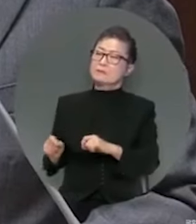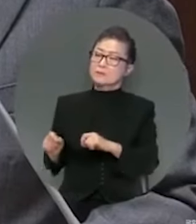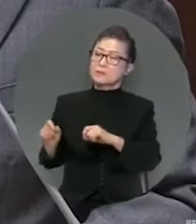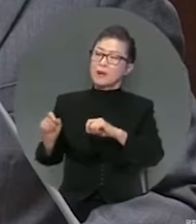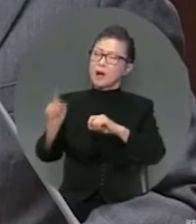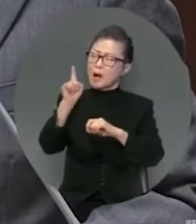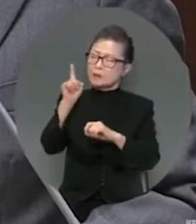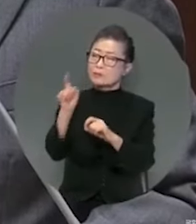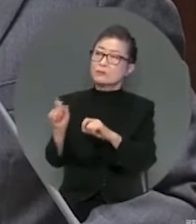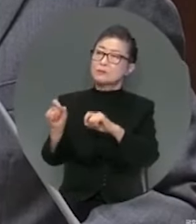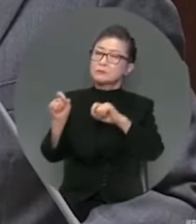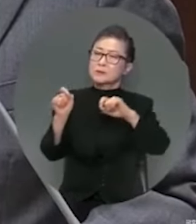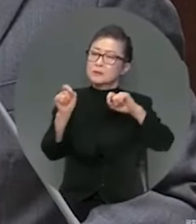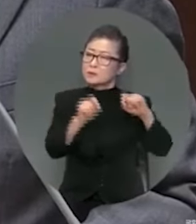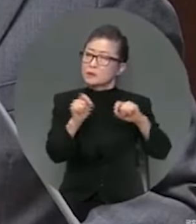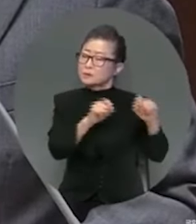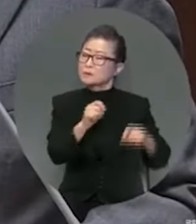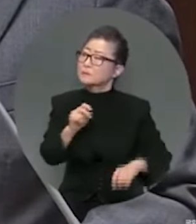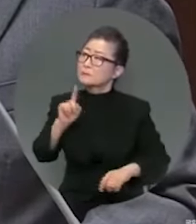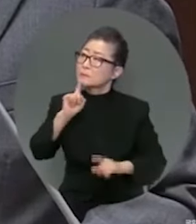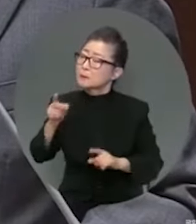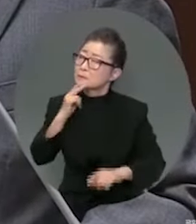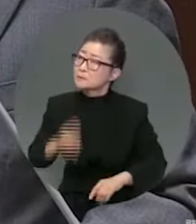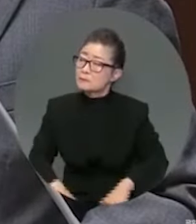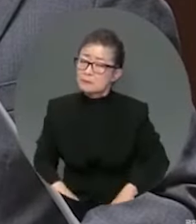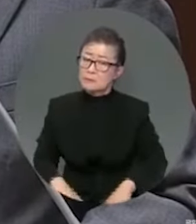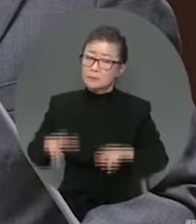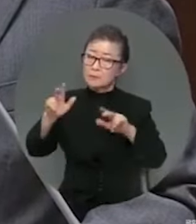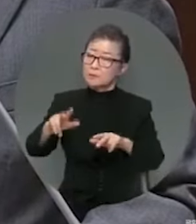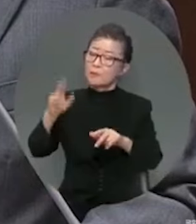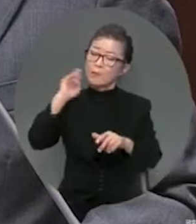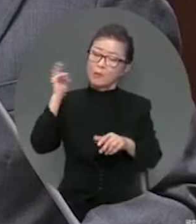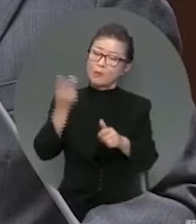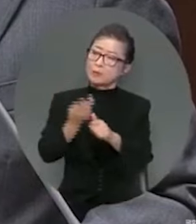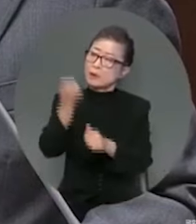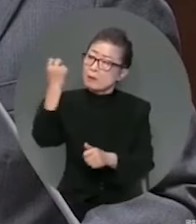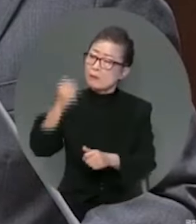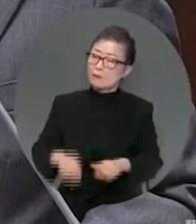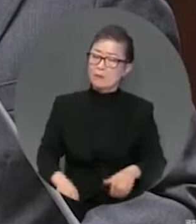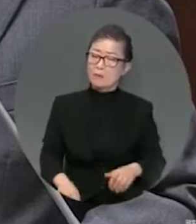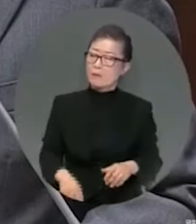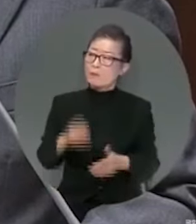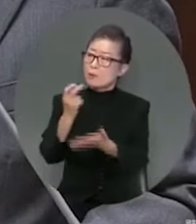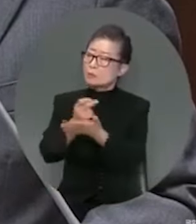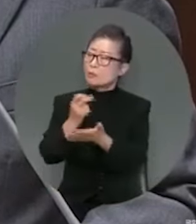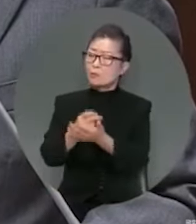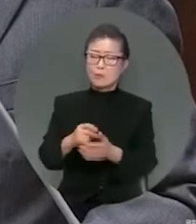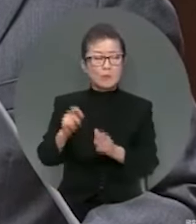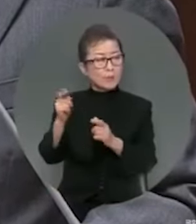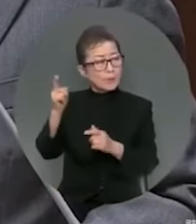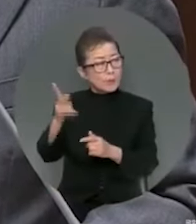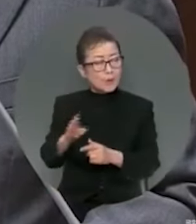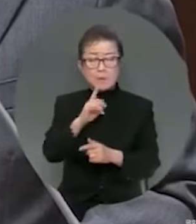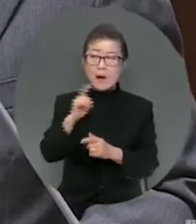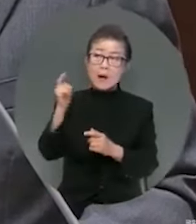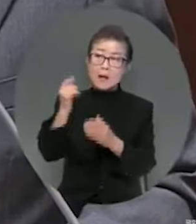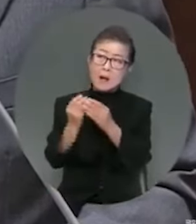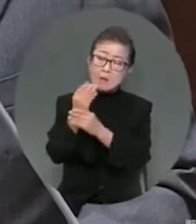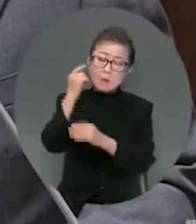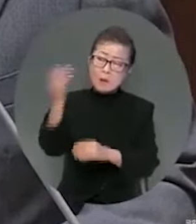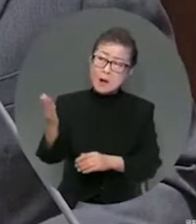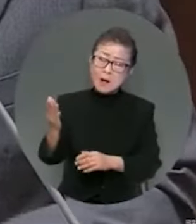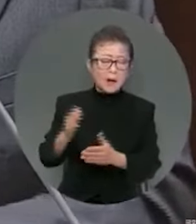위반을 해야만 적용할 수 있는 탄핵이 거론이 되는지 그것 역시 저는 과거에 집권을 했었던